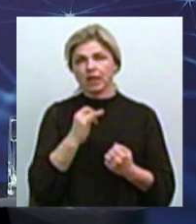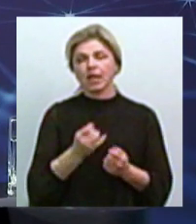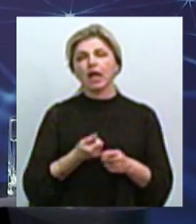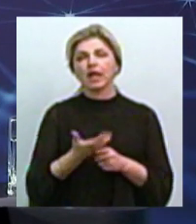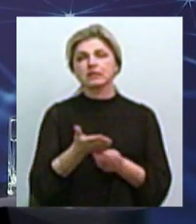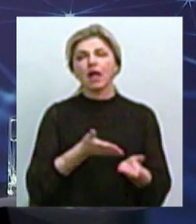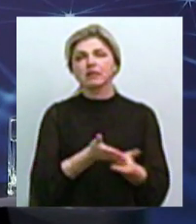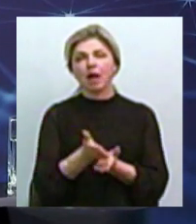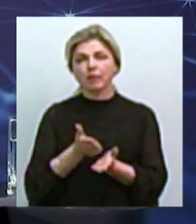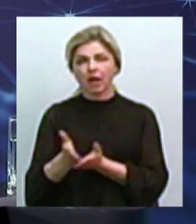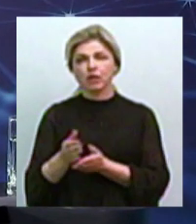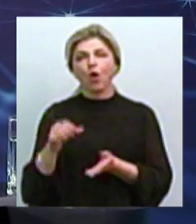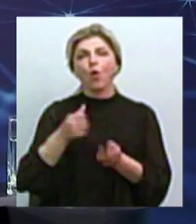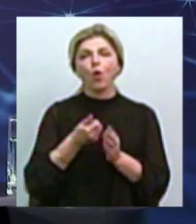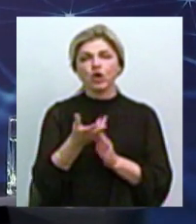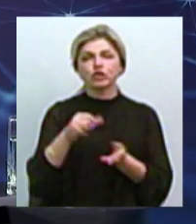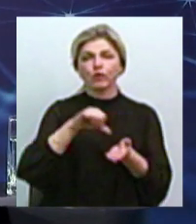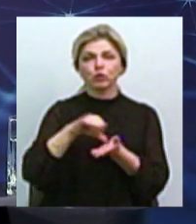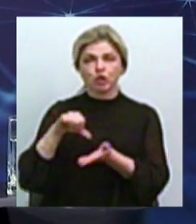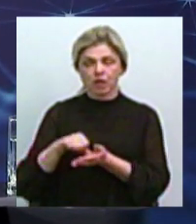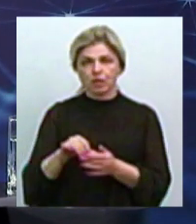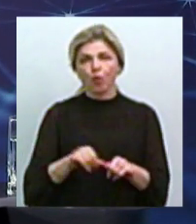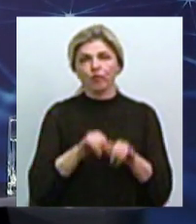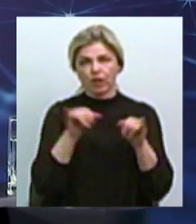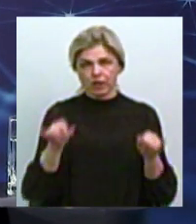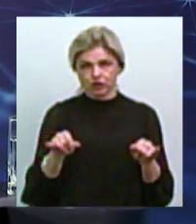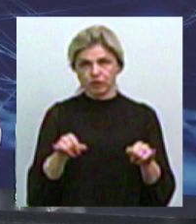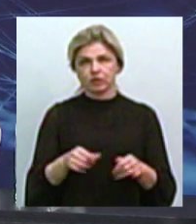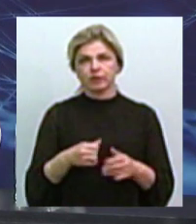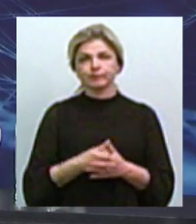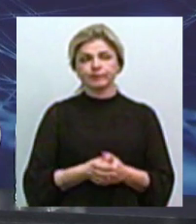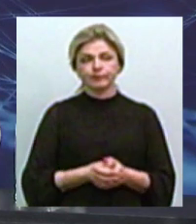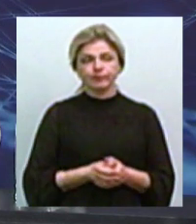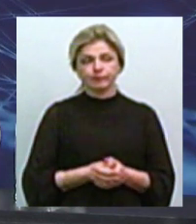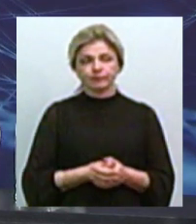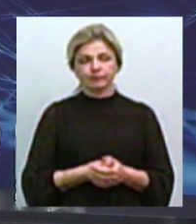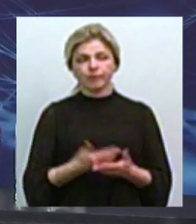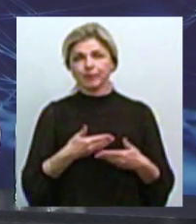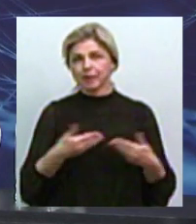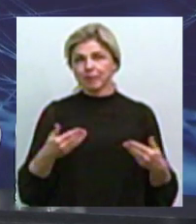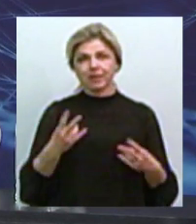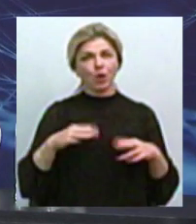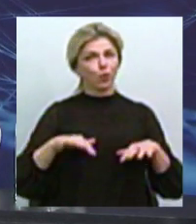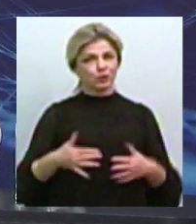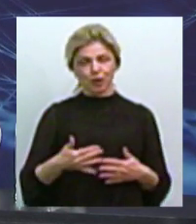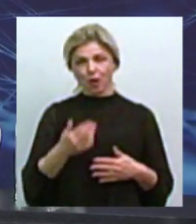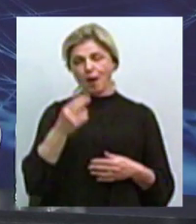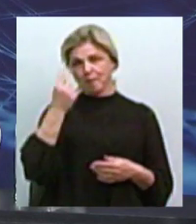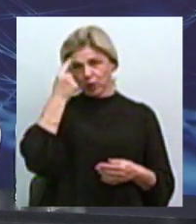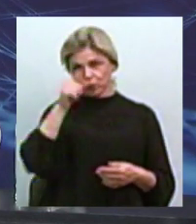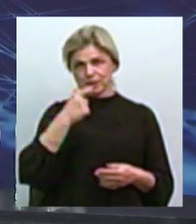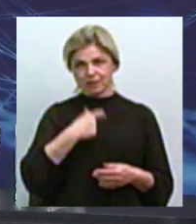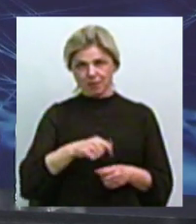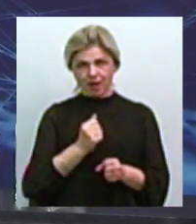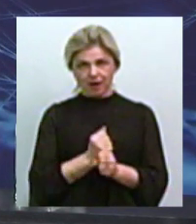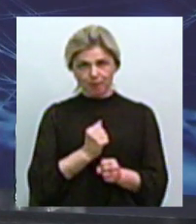дітей-учасників проєкту збільшилась до 6. Що це за напрямки? Ну, як говориться, ми не устаємо придумувати самим собі роботу. Хотя на